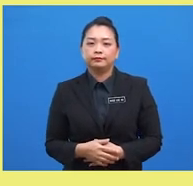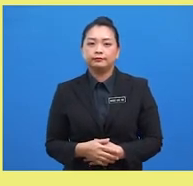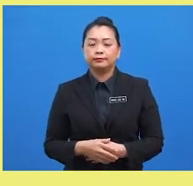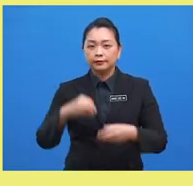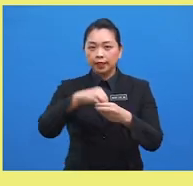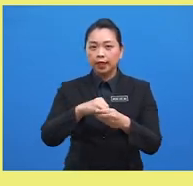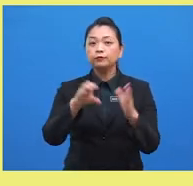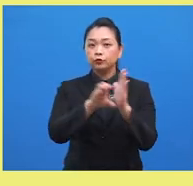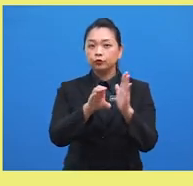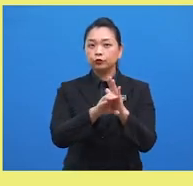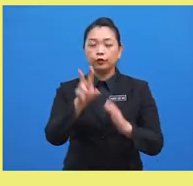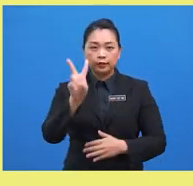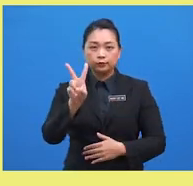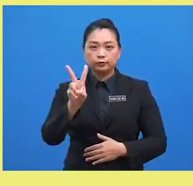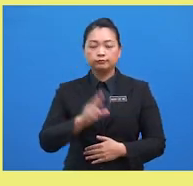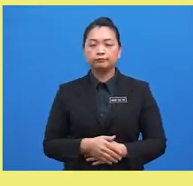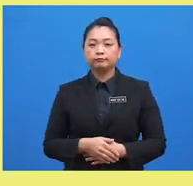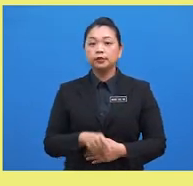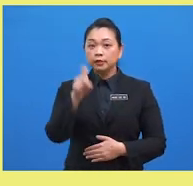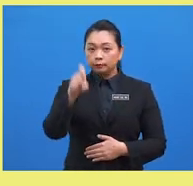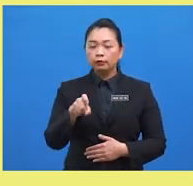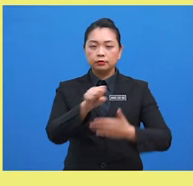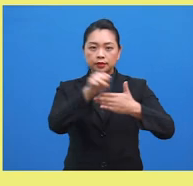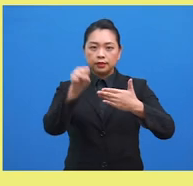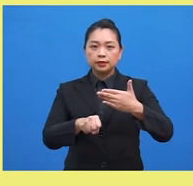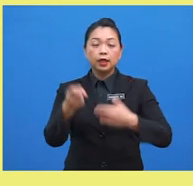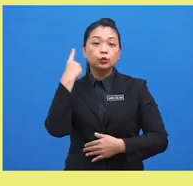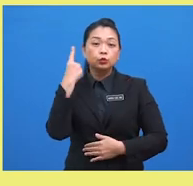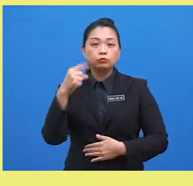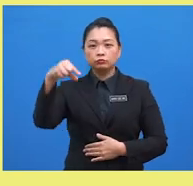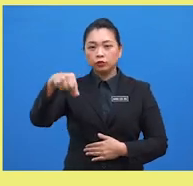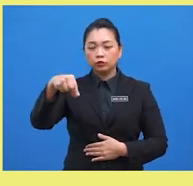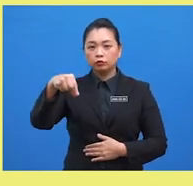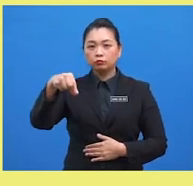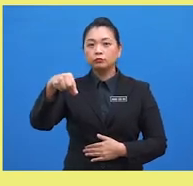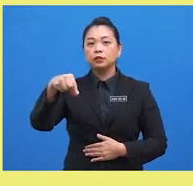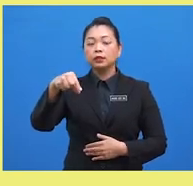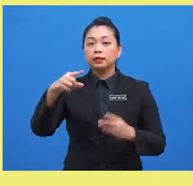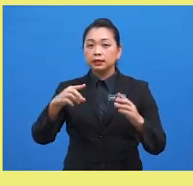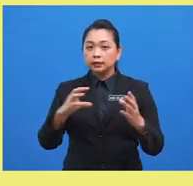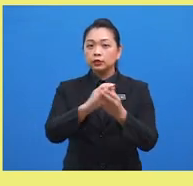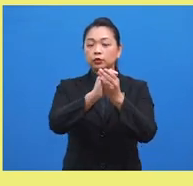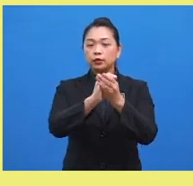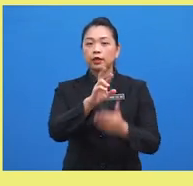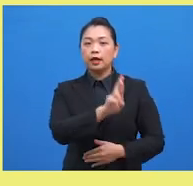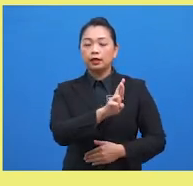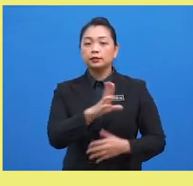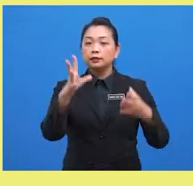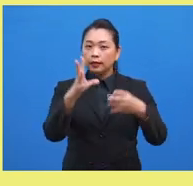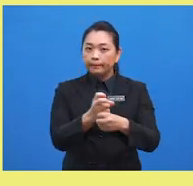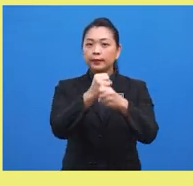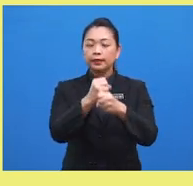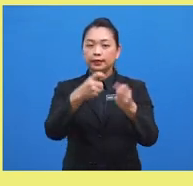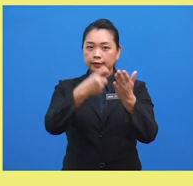Dalam contoh kedua, perlu selesaikan dahulu Q kesatuan R. Dapatkan nilai